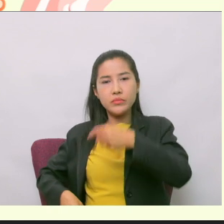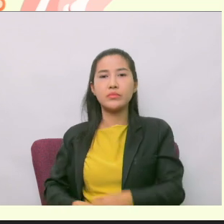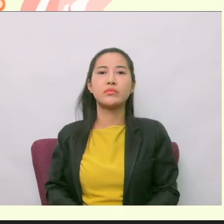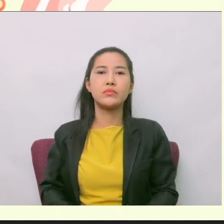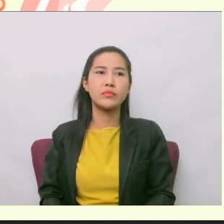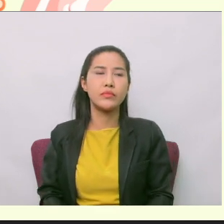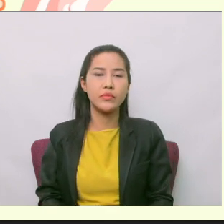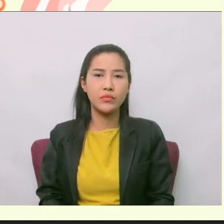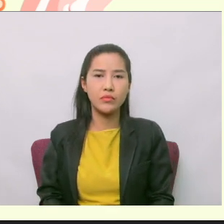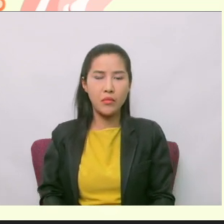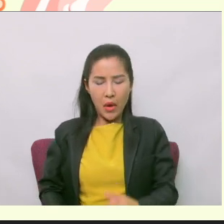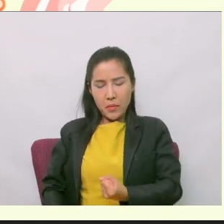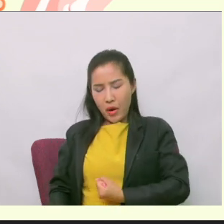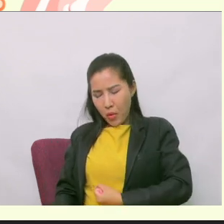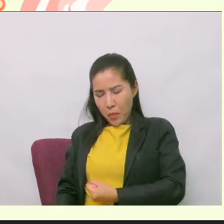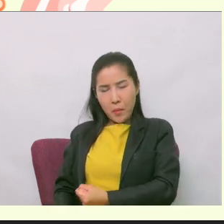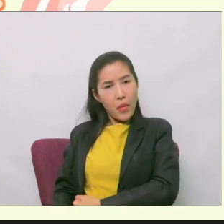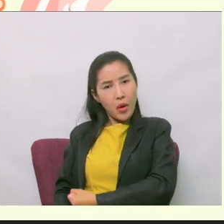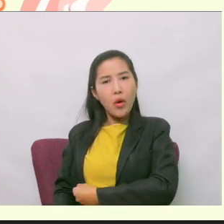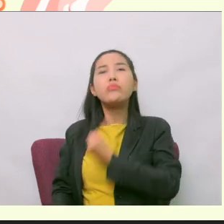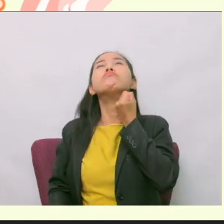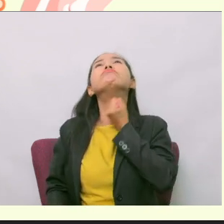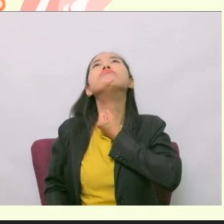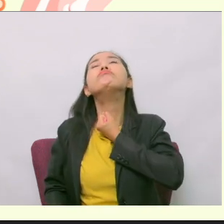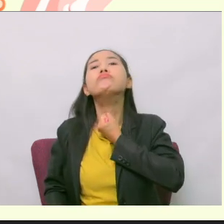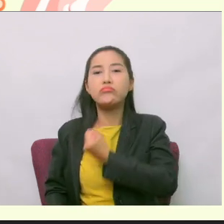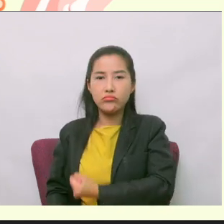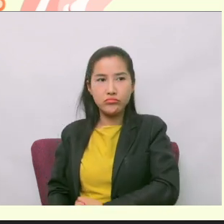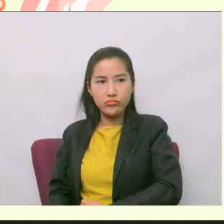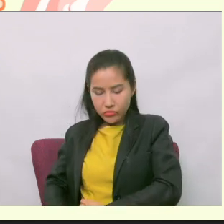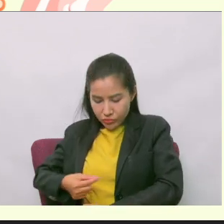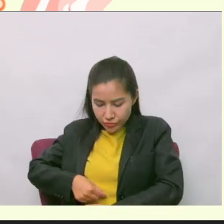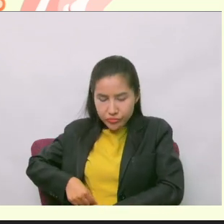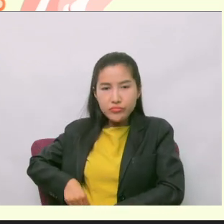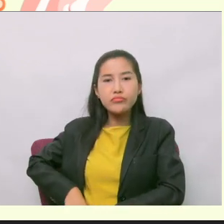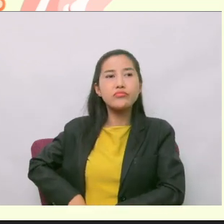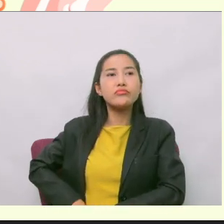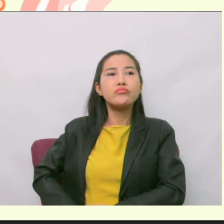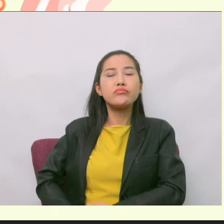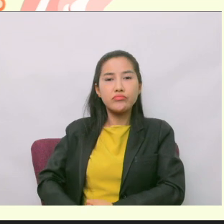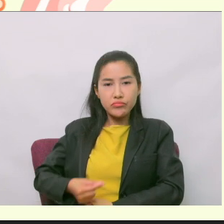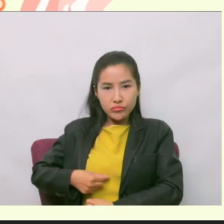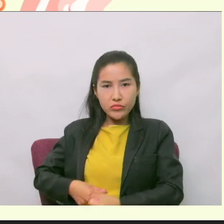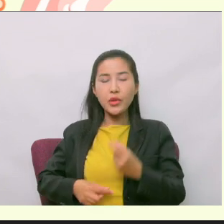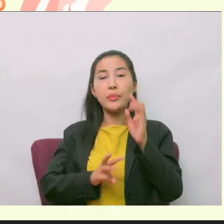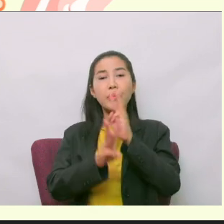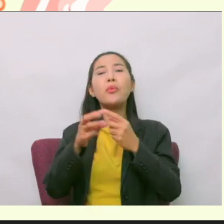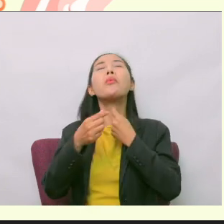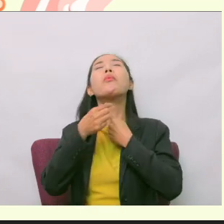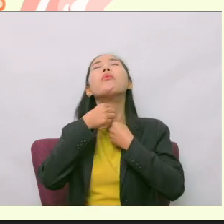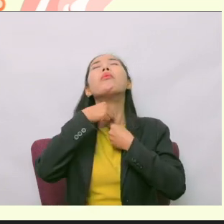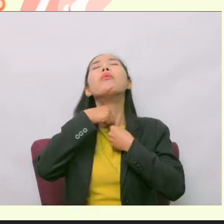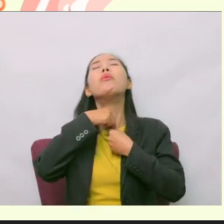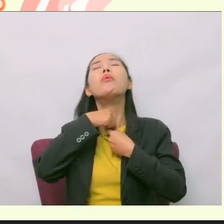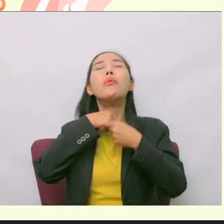ผลเนื่องจากว่าตัวยานะคะในลูกประคบมันก็จะซึมเข้าไปนะคะในช่องที่เป็นช่องว่างนะคะที่เราเจาะเพราะฉะนั้นเนี่ยก็